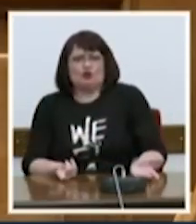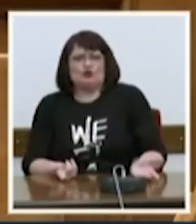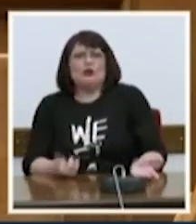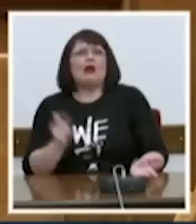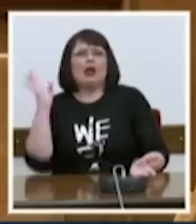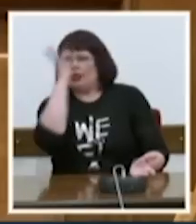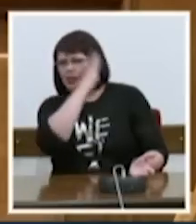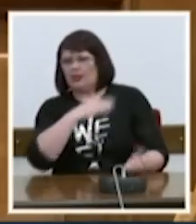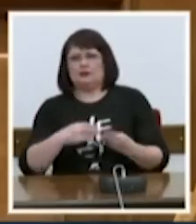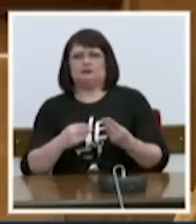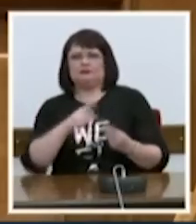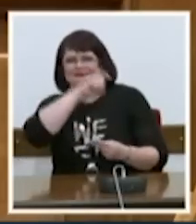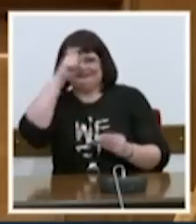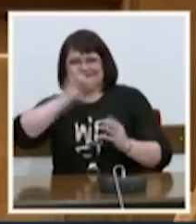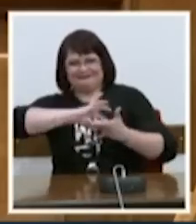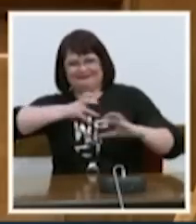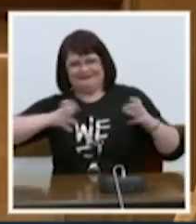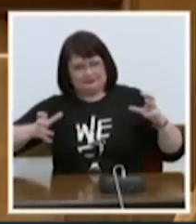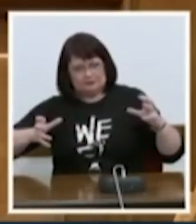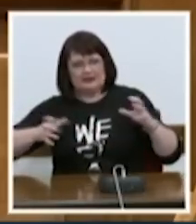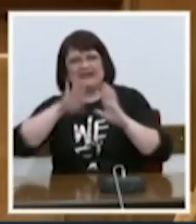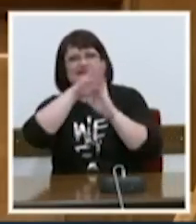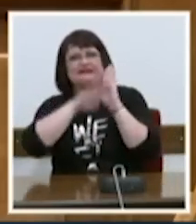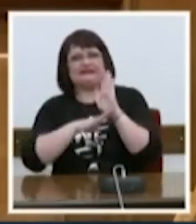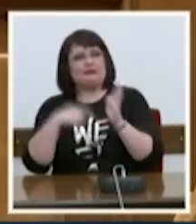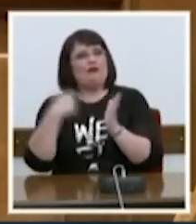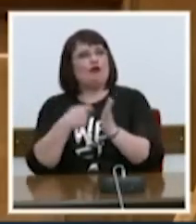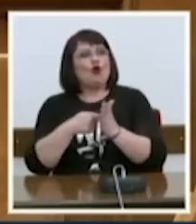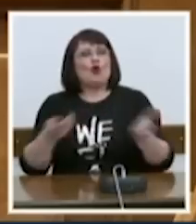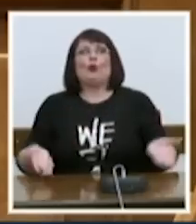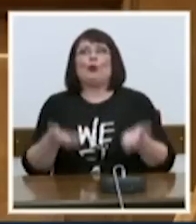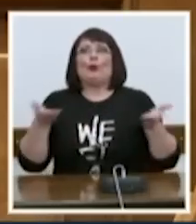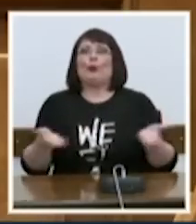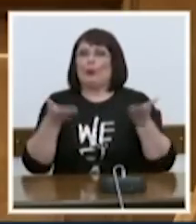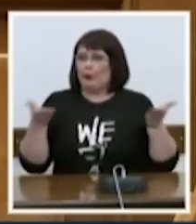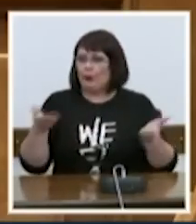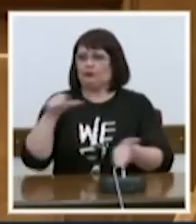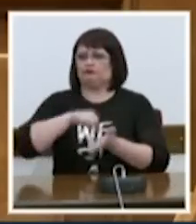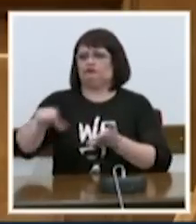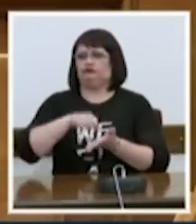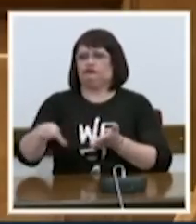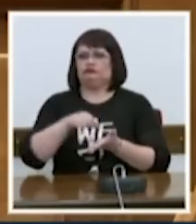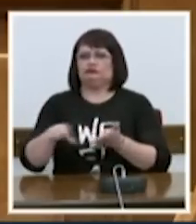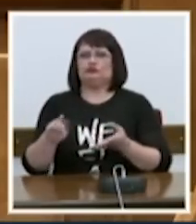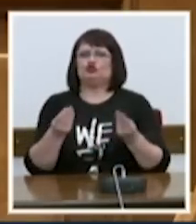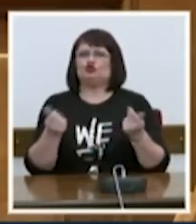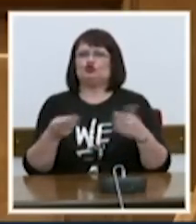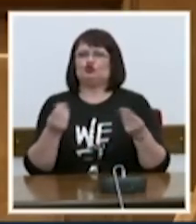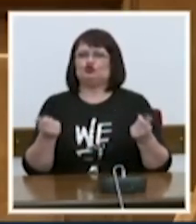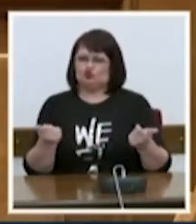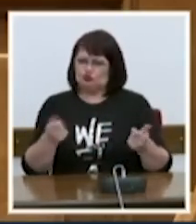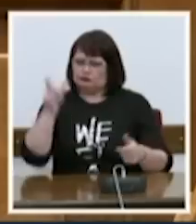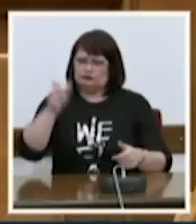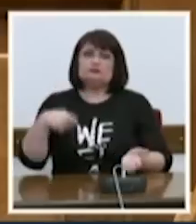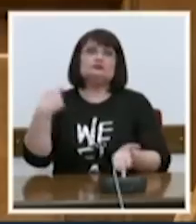πολύπλοκο σύστημα που έχετε φτιάξει φοροαπαλλαγών, αποσβέσεων, άλλων εργαλείων, απλά δεν